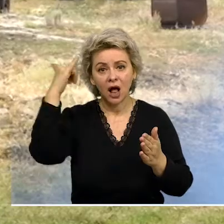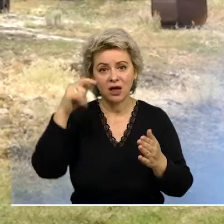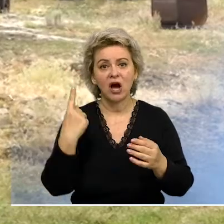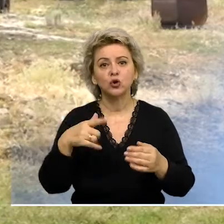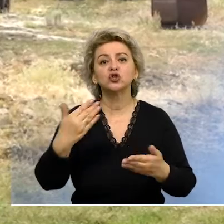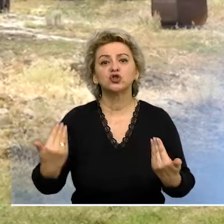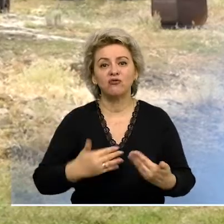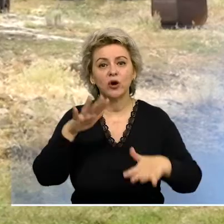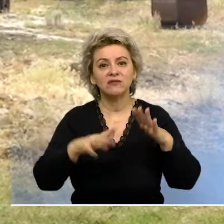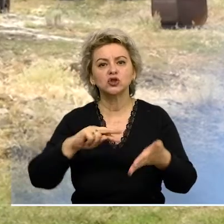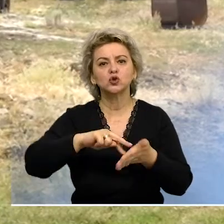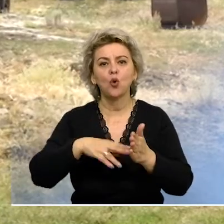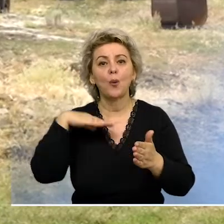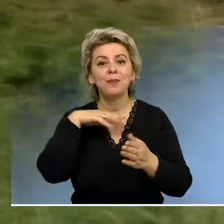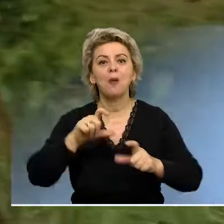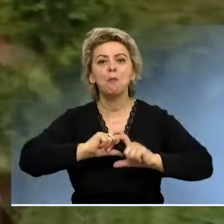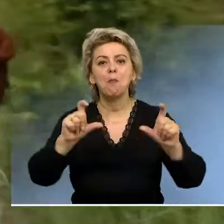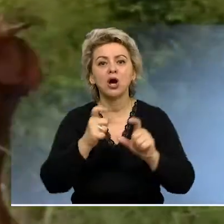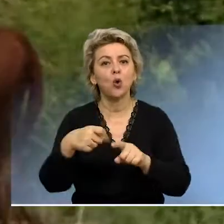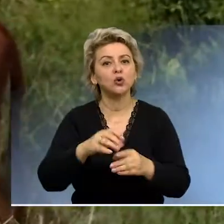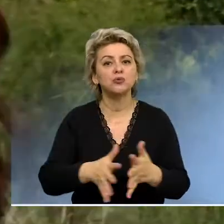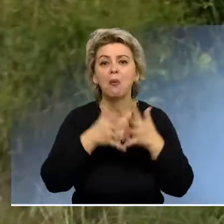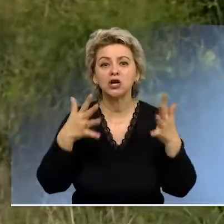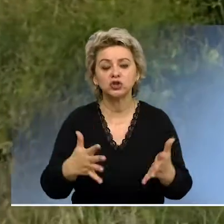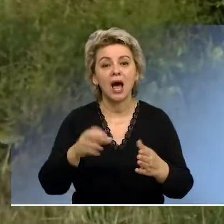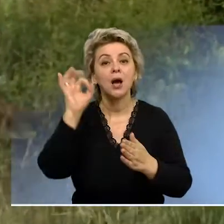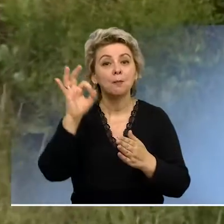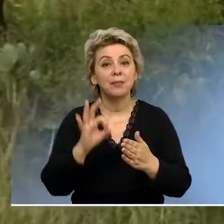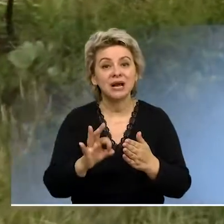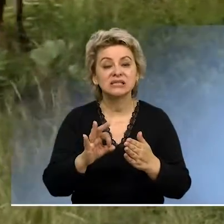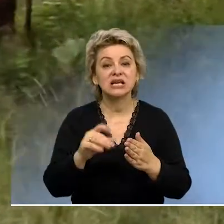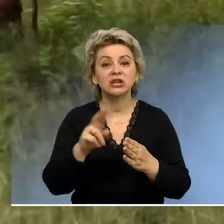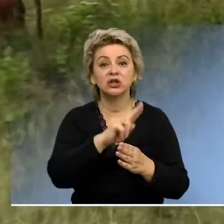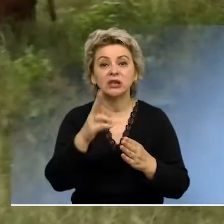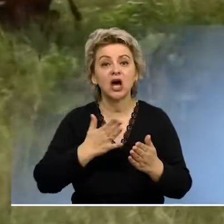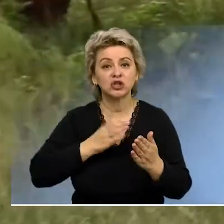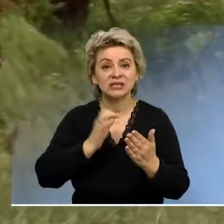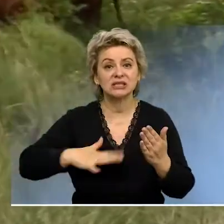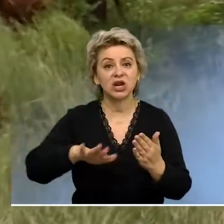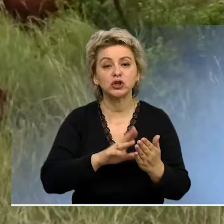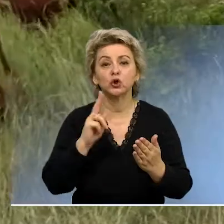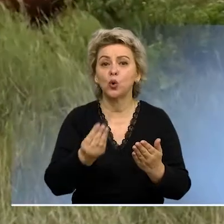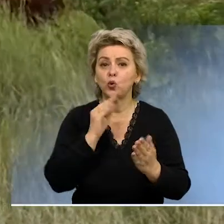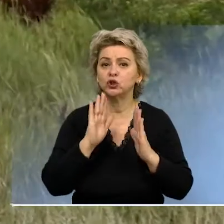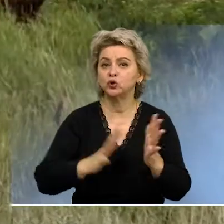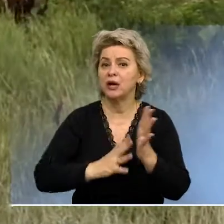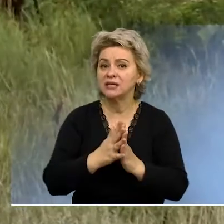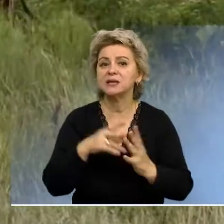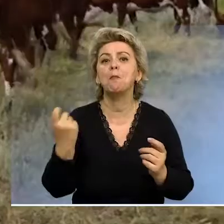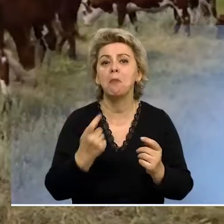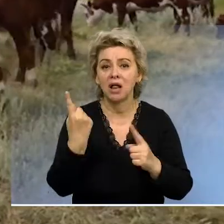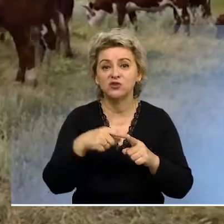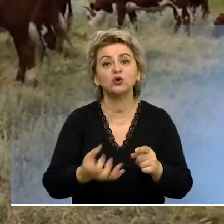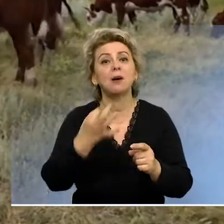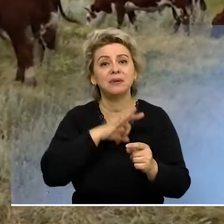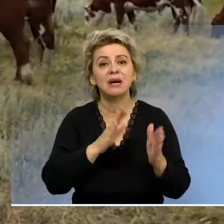была голова, живой вес. Стоимость мяса в магазинах очень высока, а процент вегетарианцев в нашей стране невелик.